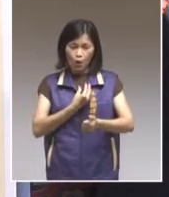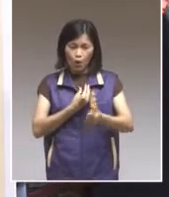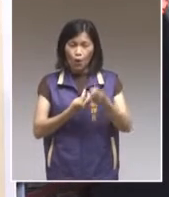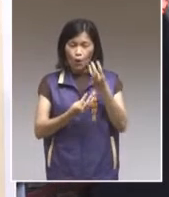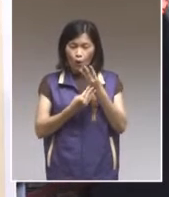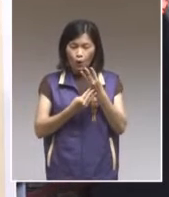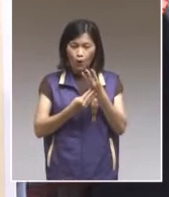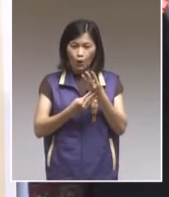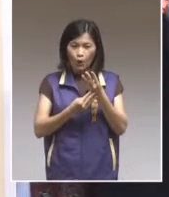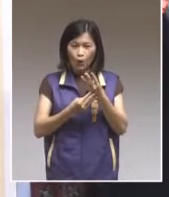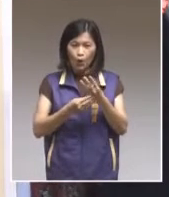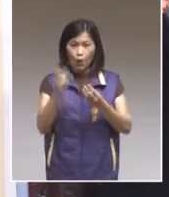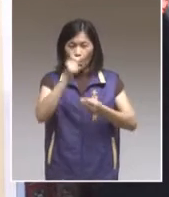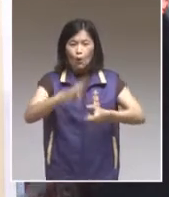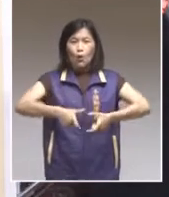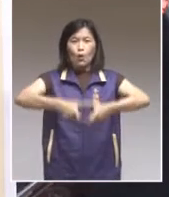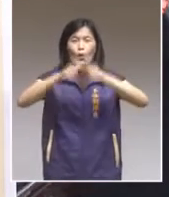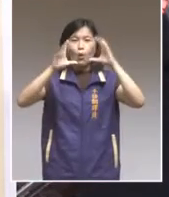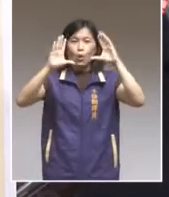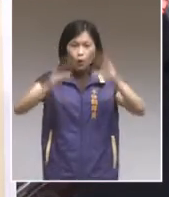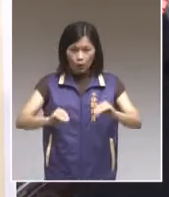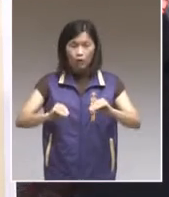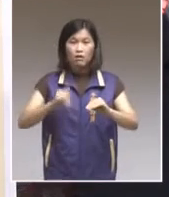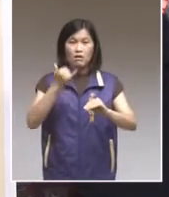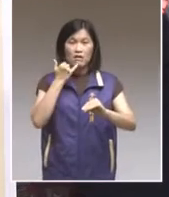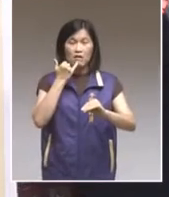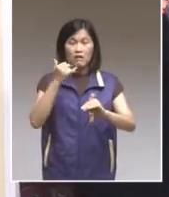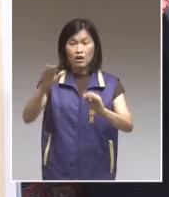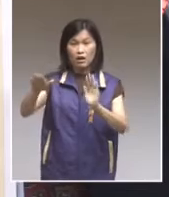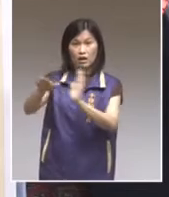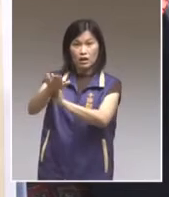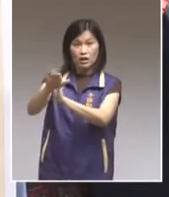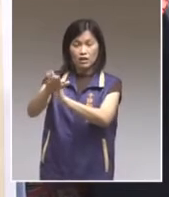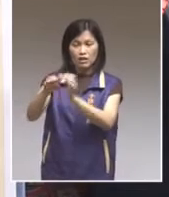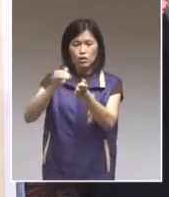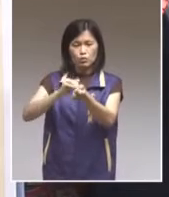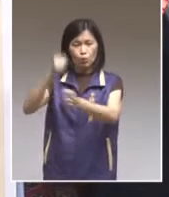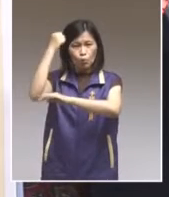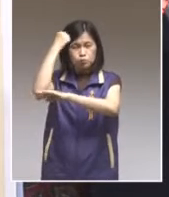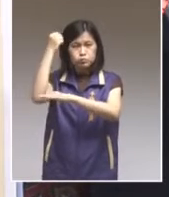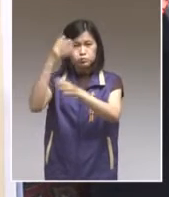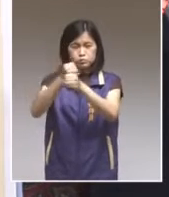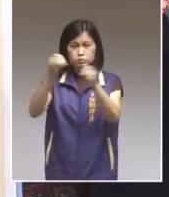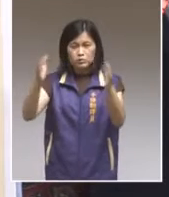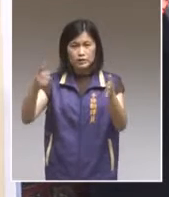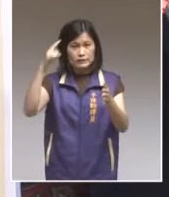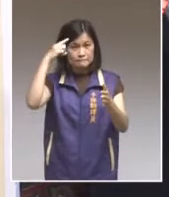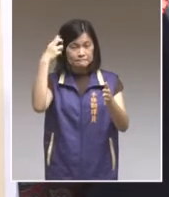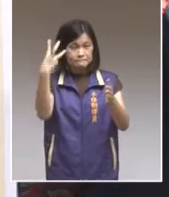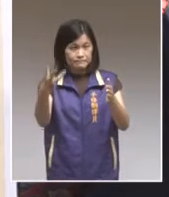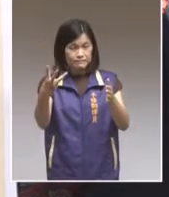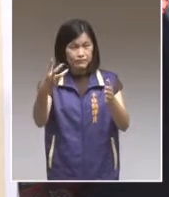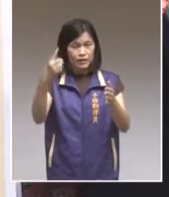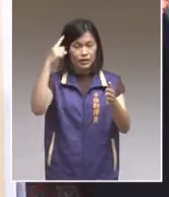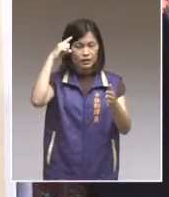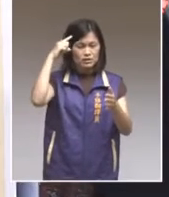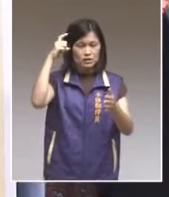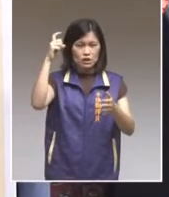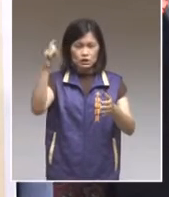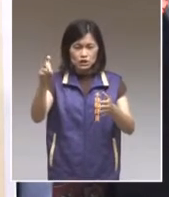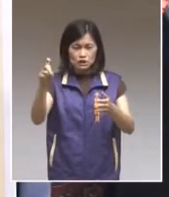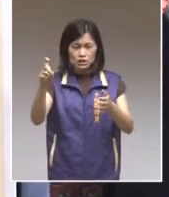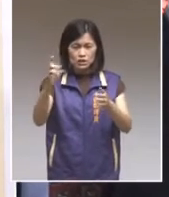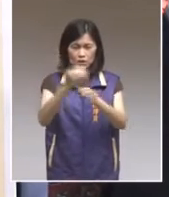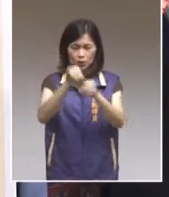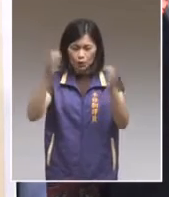就都恢复。那右边也可以看到在住院的时间三天内跟十天内